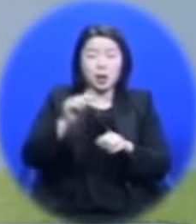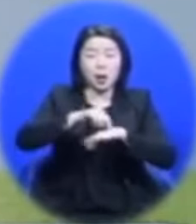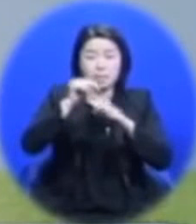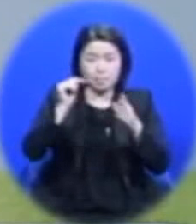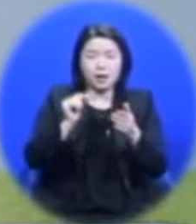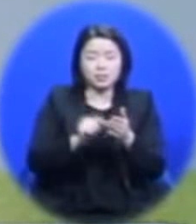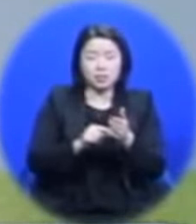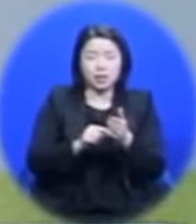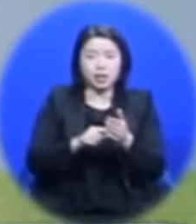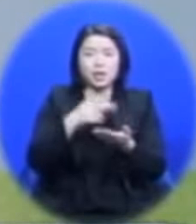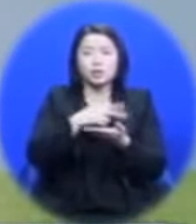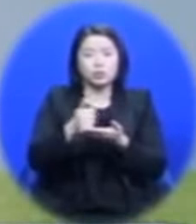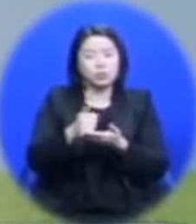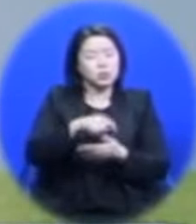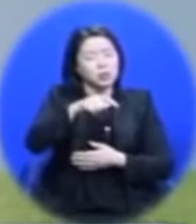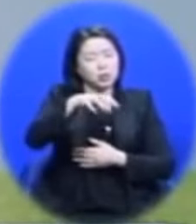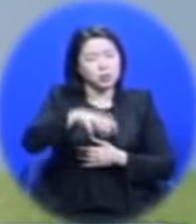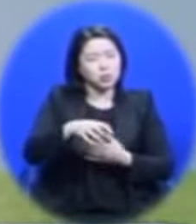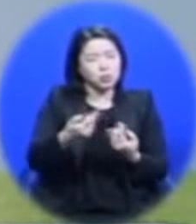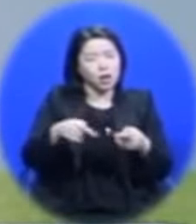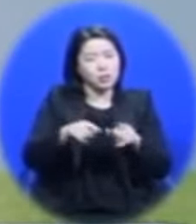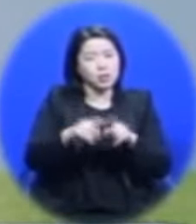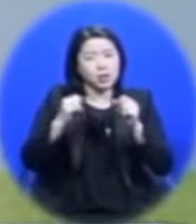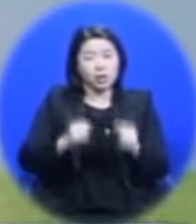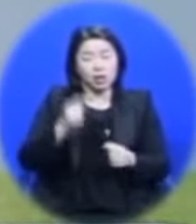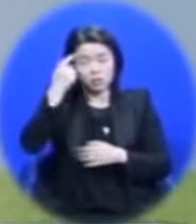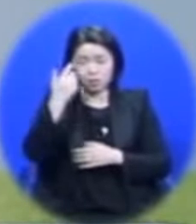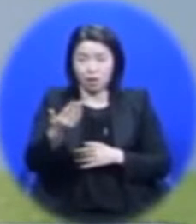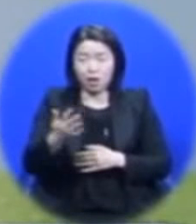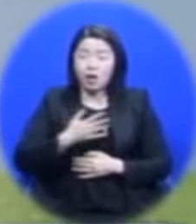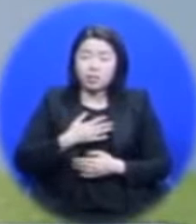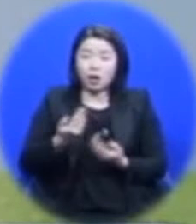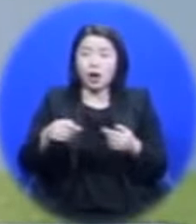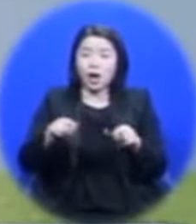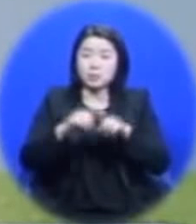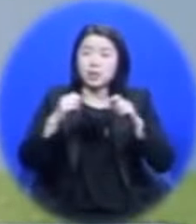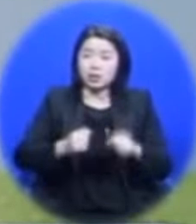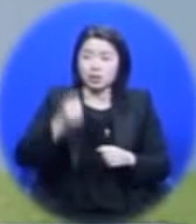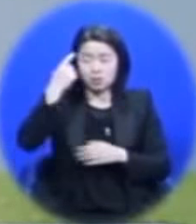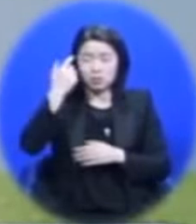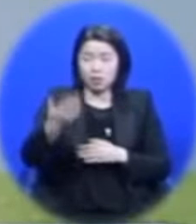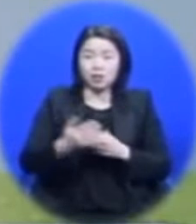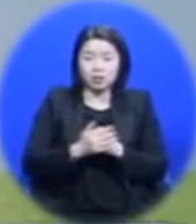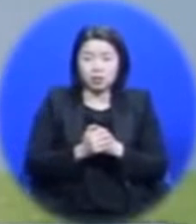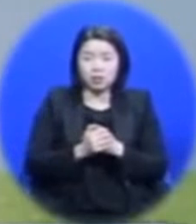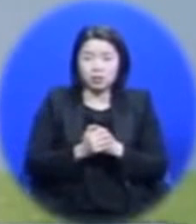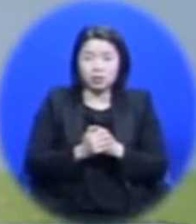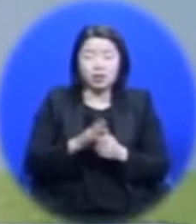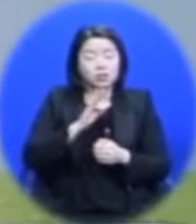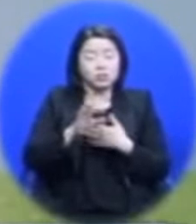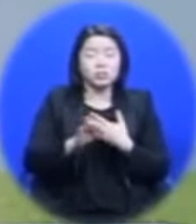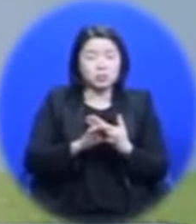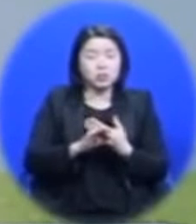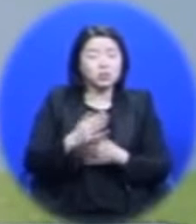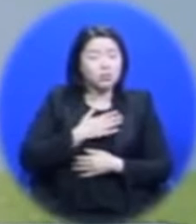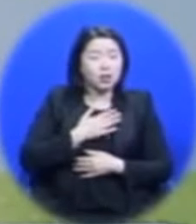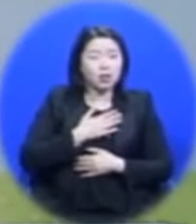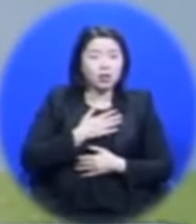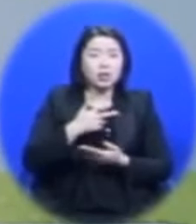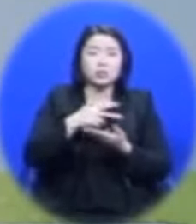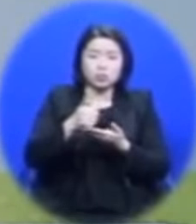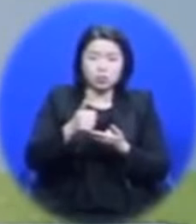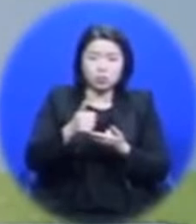마음에 주님은 여기서도 같이 계실까? 나와 같이 계실까? 그러면 내가 주님을